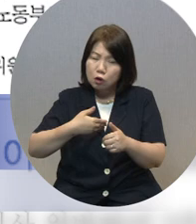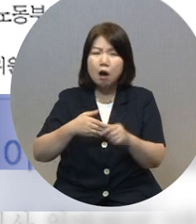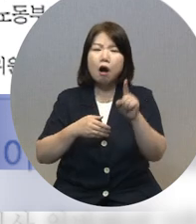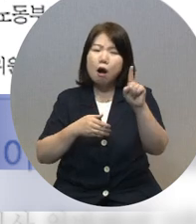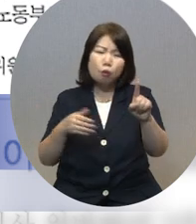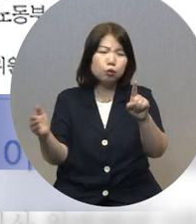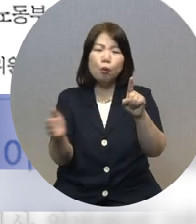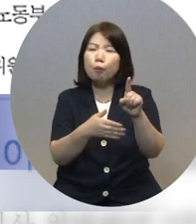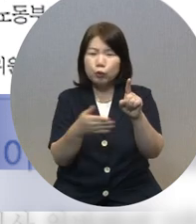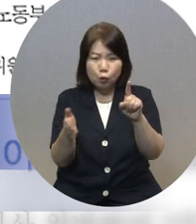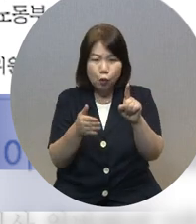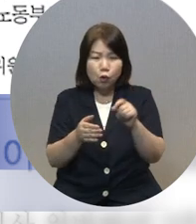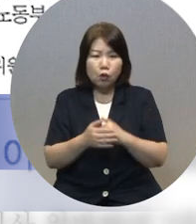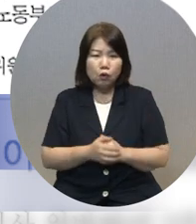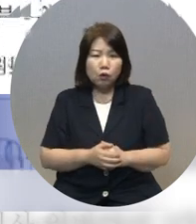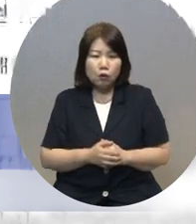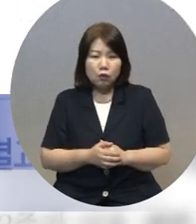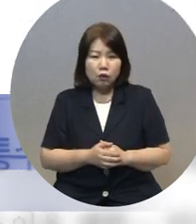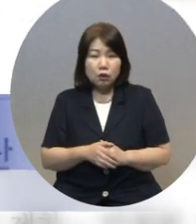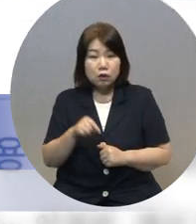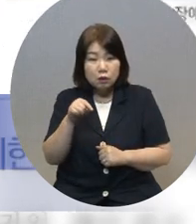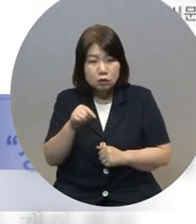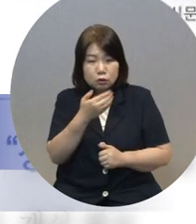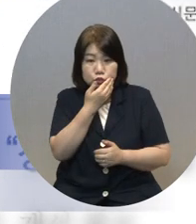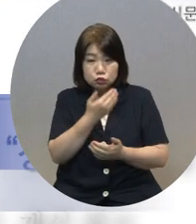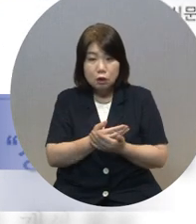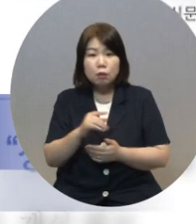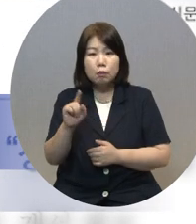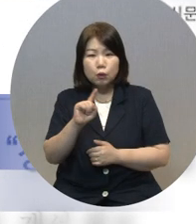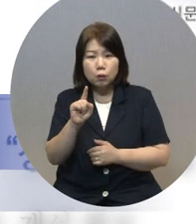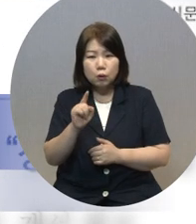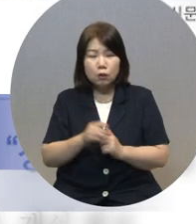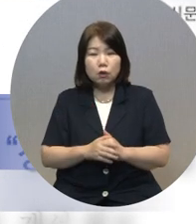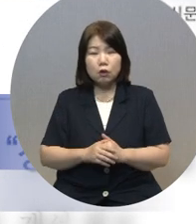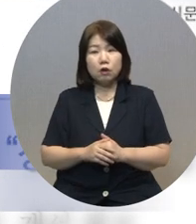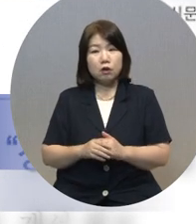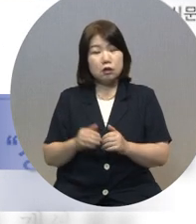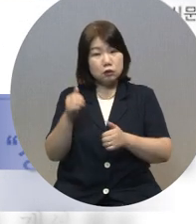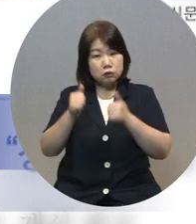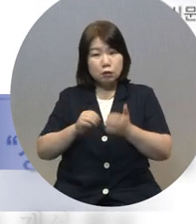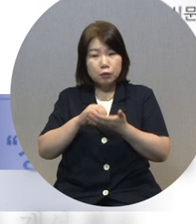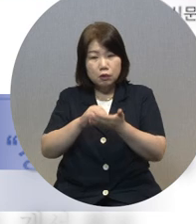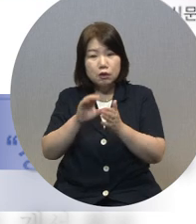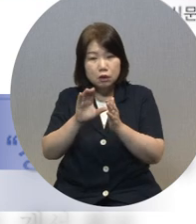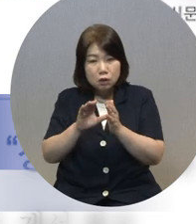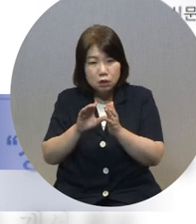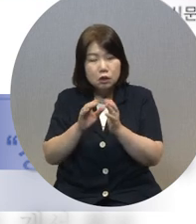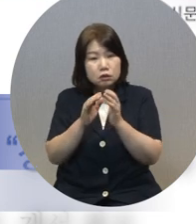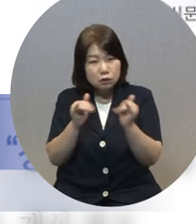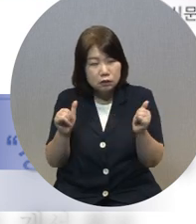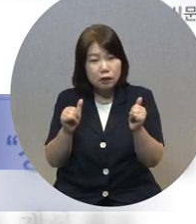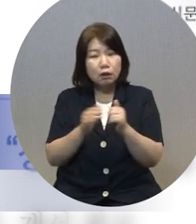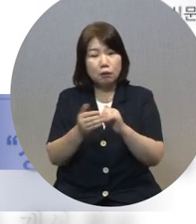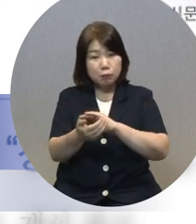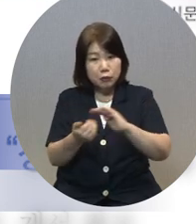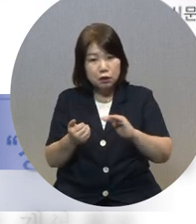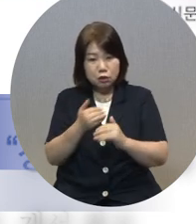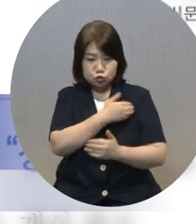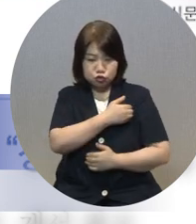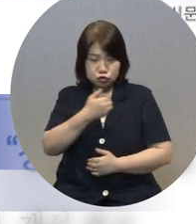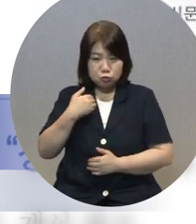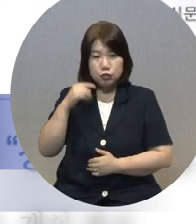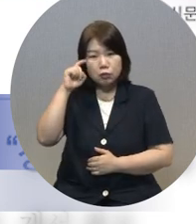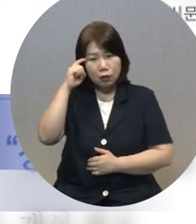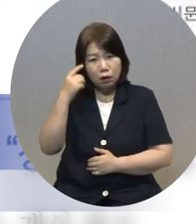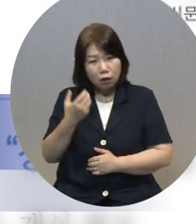제공하는 곳은 단 한 곳도 없었는데요 여기서 중요한 부분은 응시자가 편의 시설 설치여부를 시험전에